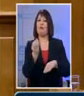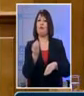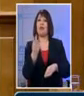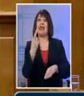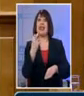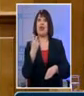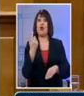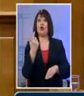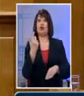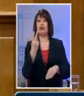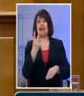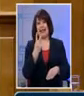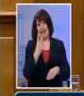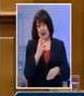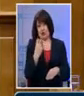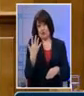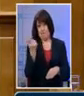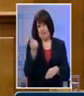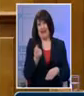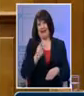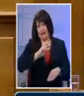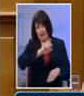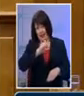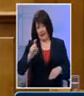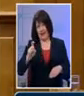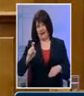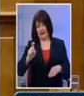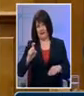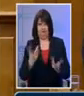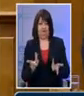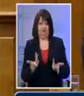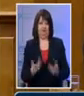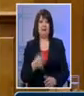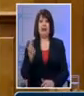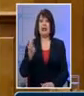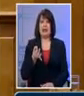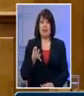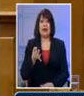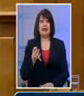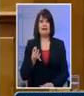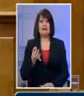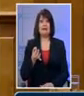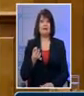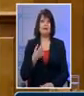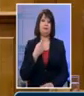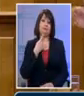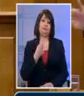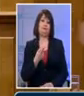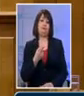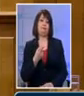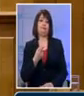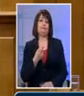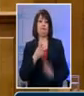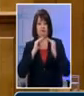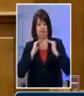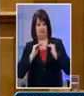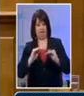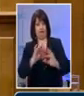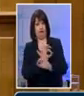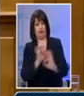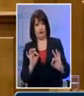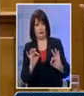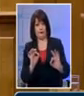δις. Θα βγάζατε τη χώρα από το μνημόνιο. Το είπατε, θα μας πηγαίνατε δήθεν στην πιστωτική γραμμή.